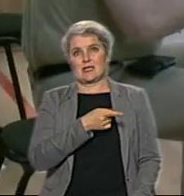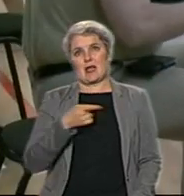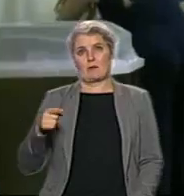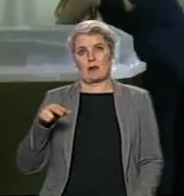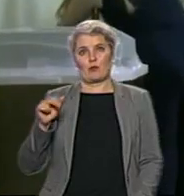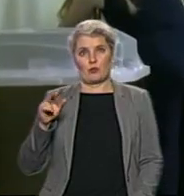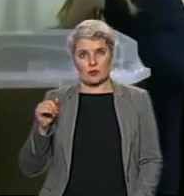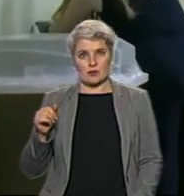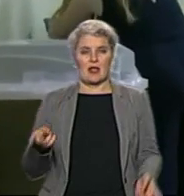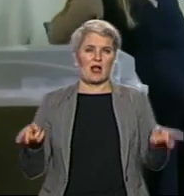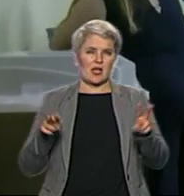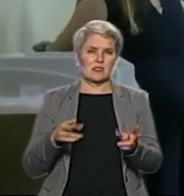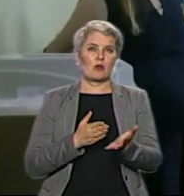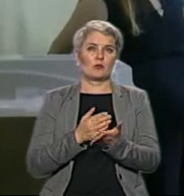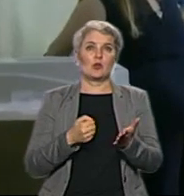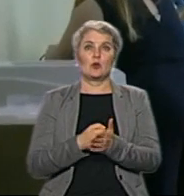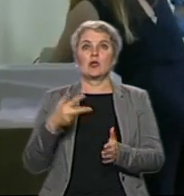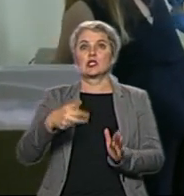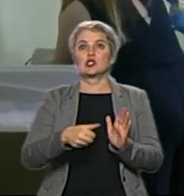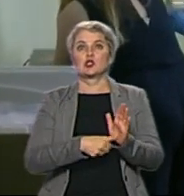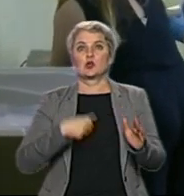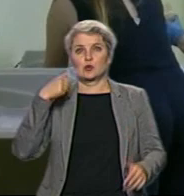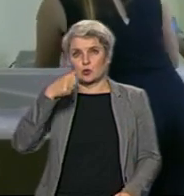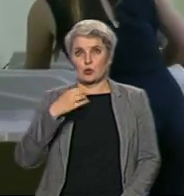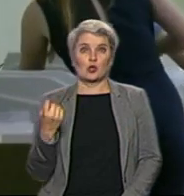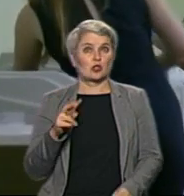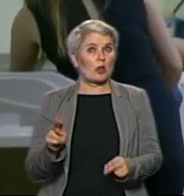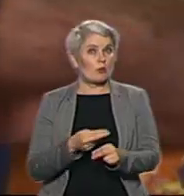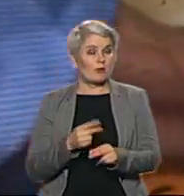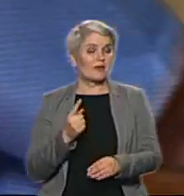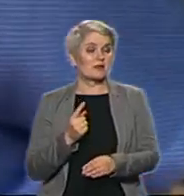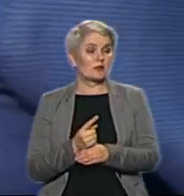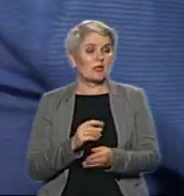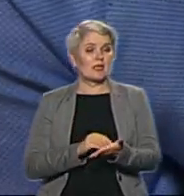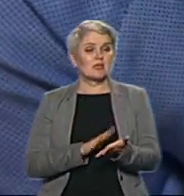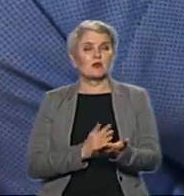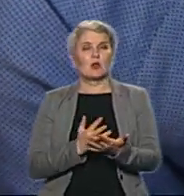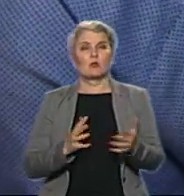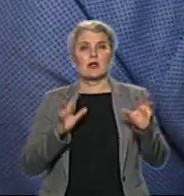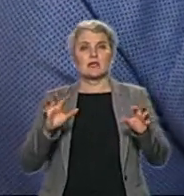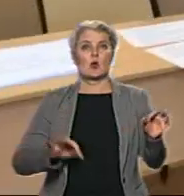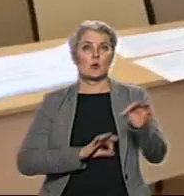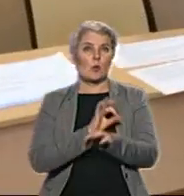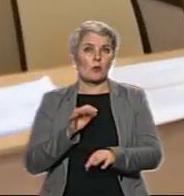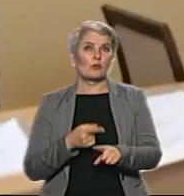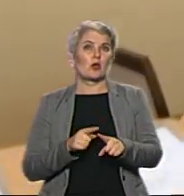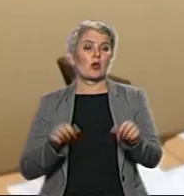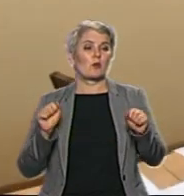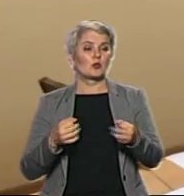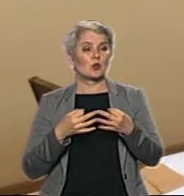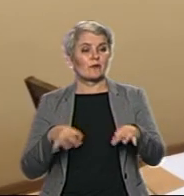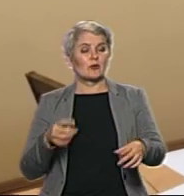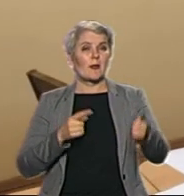залишитися на посаді до 36-го року. Ще одна поправка забороняє реєструвати будь-які законопроєкти, що можуть дозволити